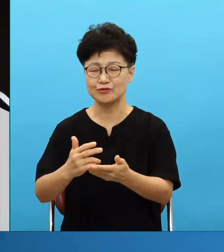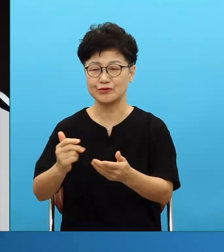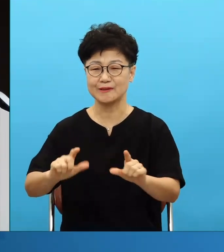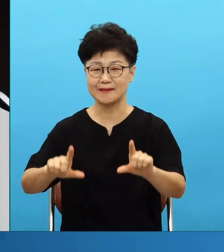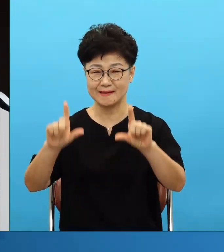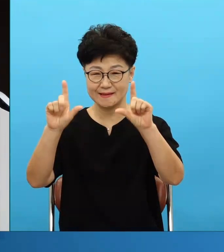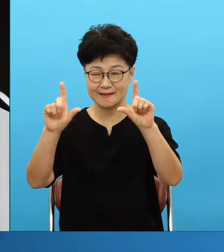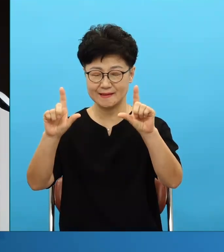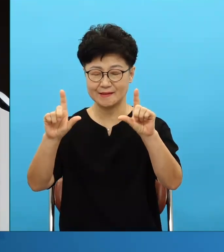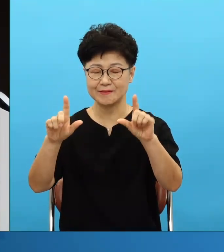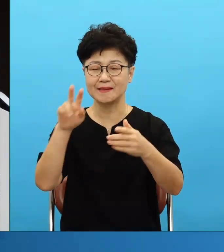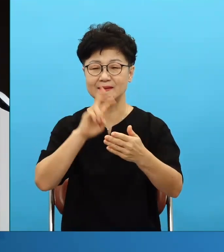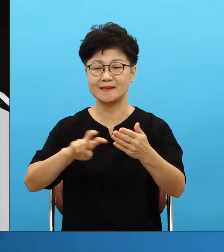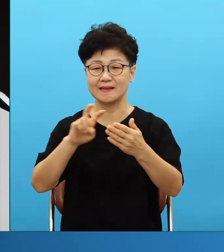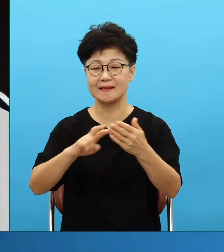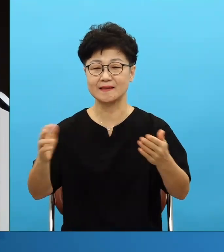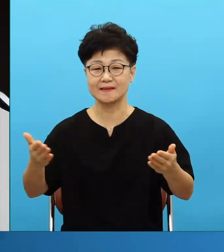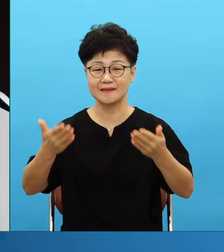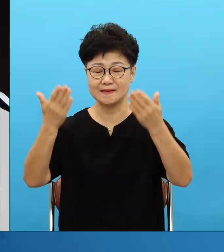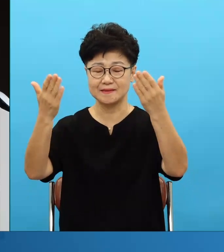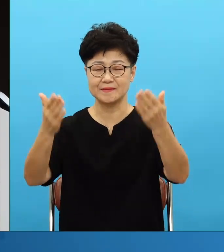되시는 주님을 찬양합니다.